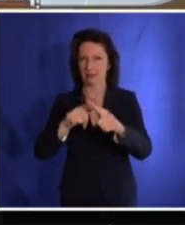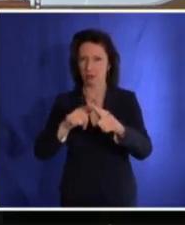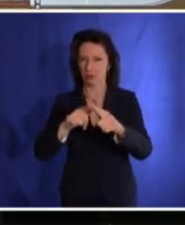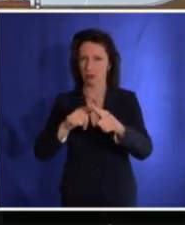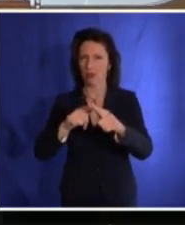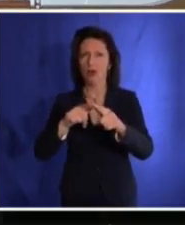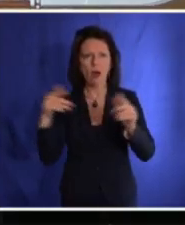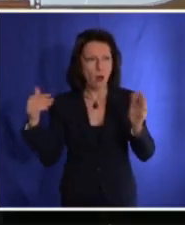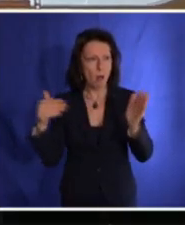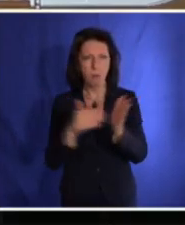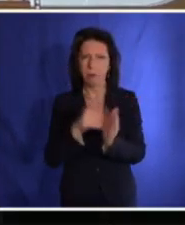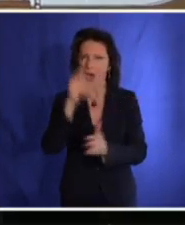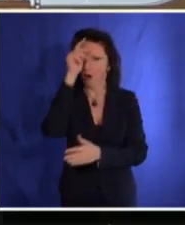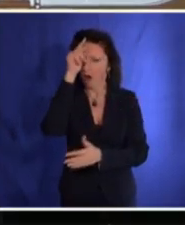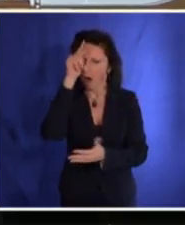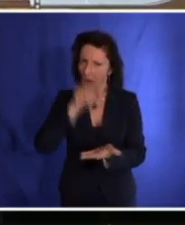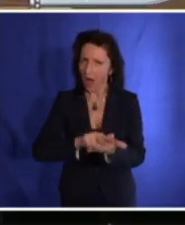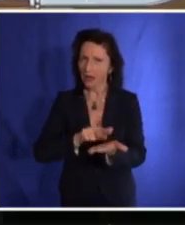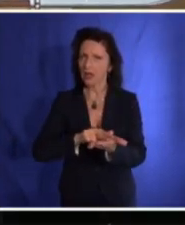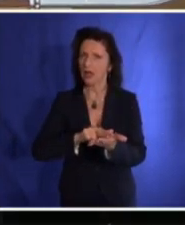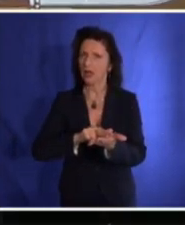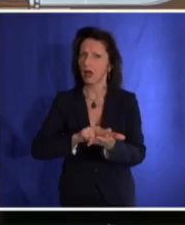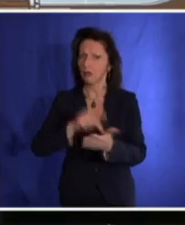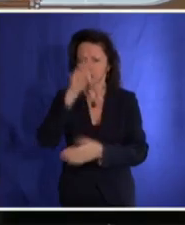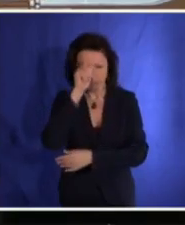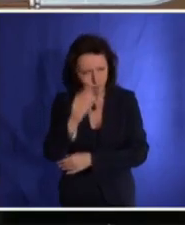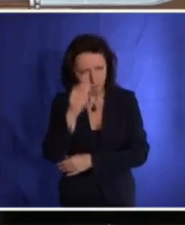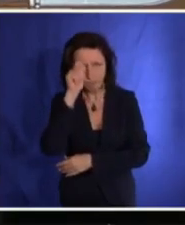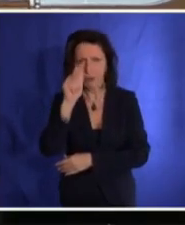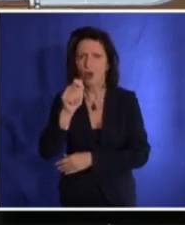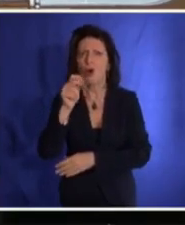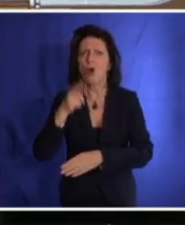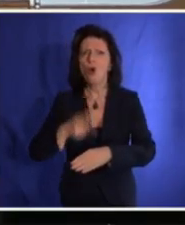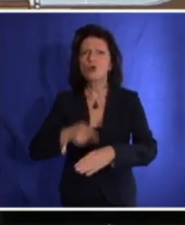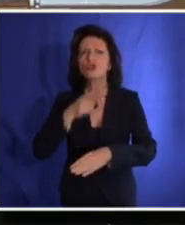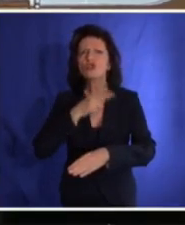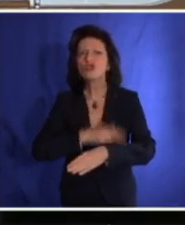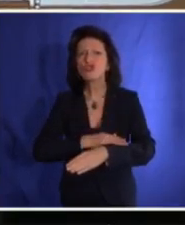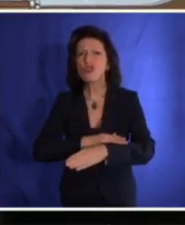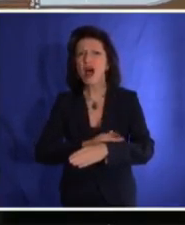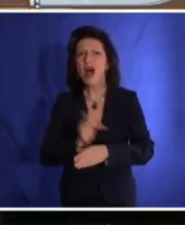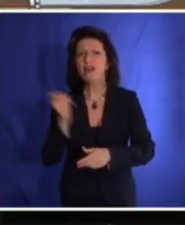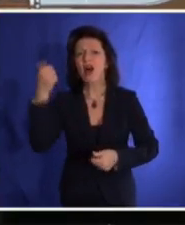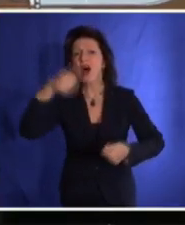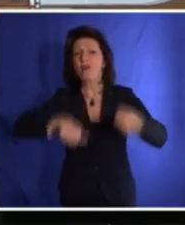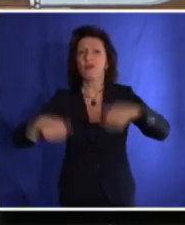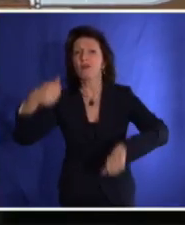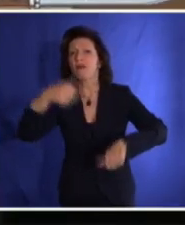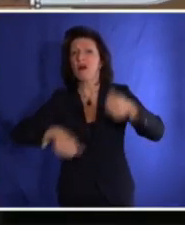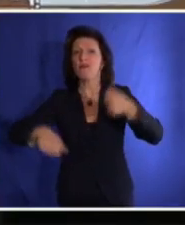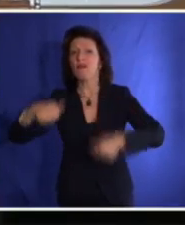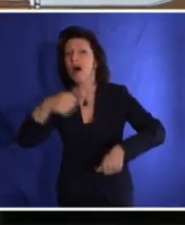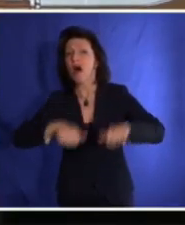sie verdienen weniger Belastung durch den Staat. So verstehe ich Partei der Fleißigen.